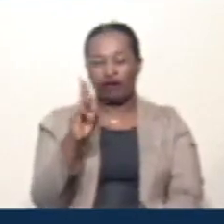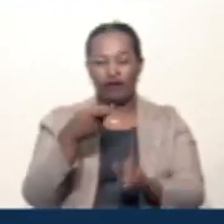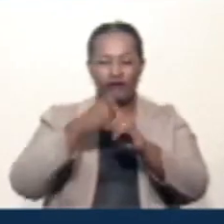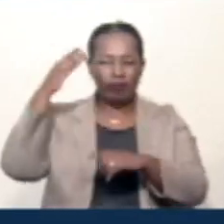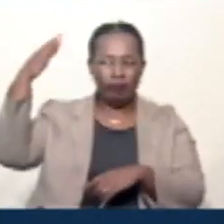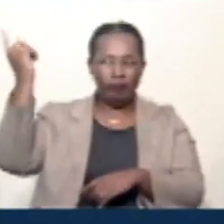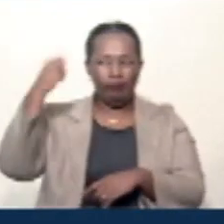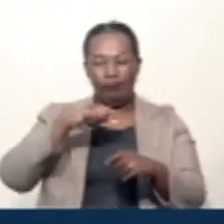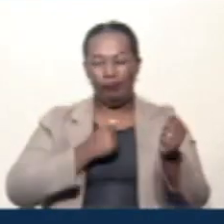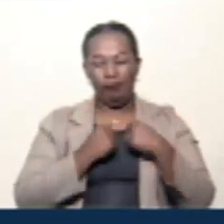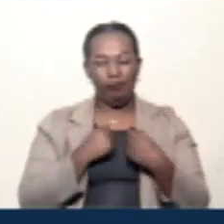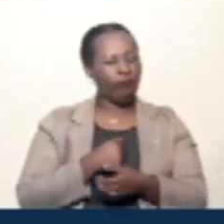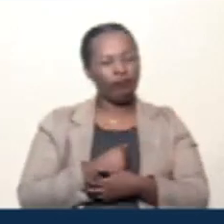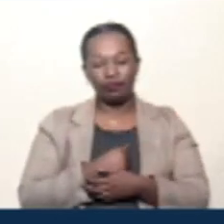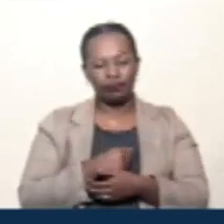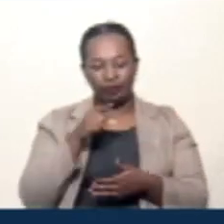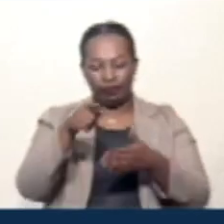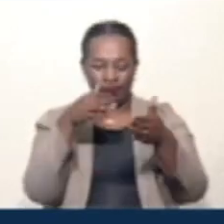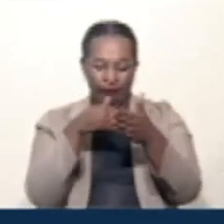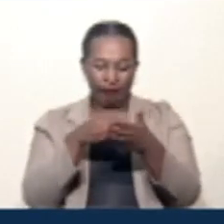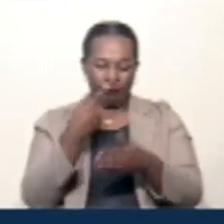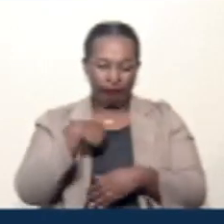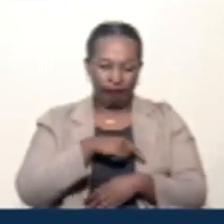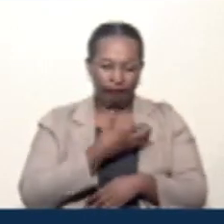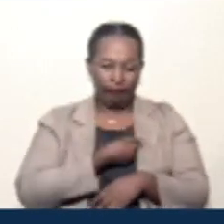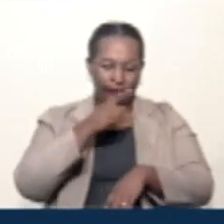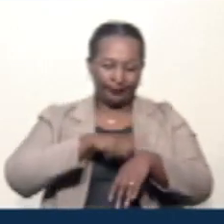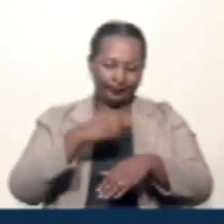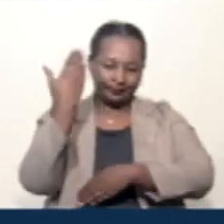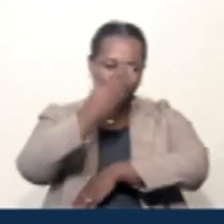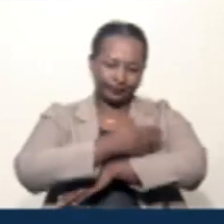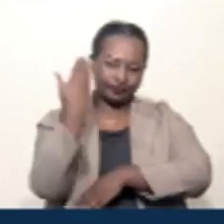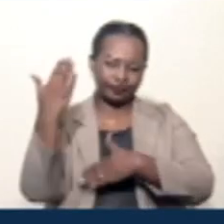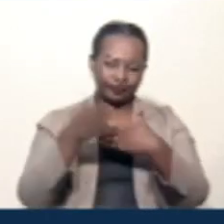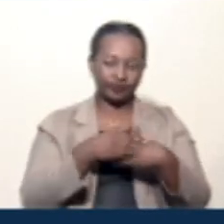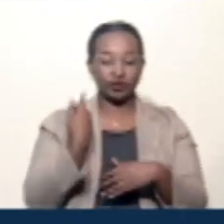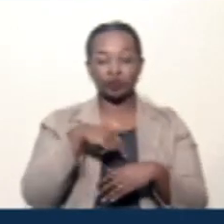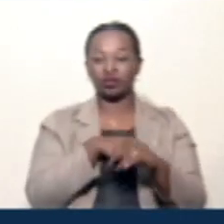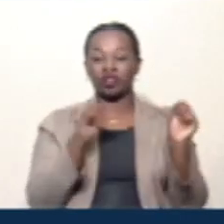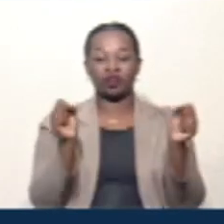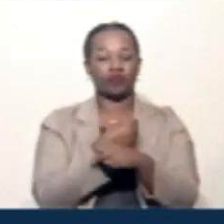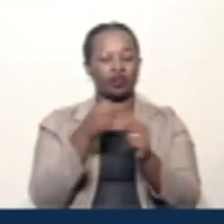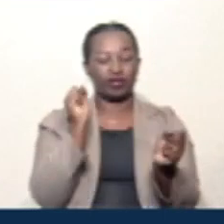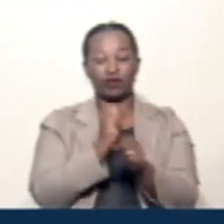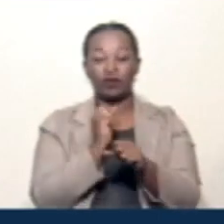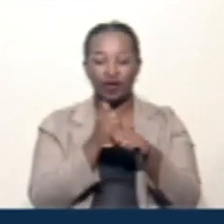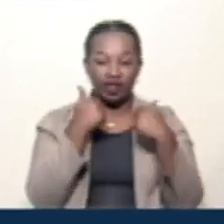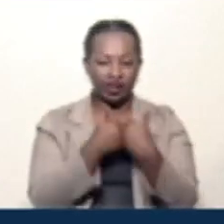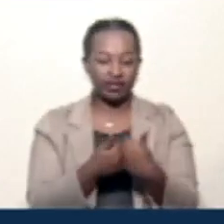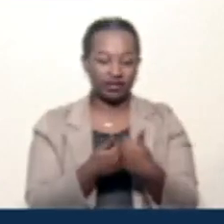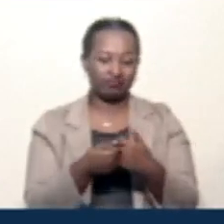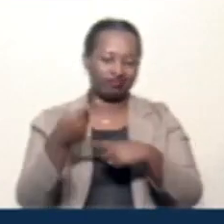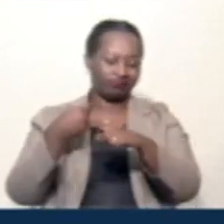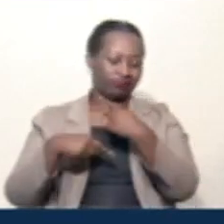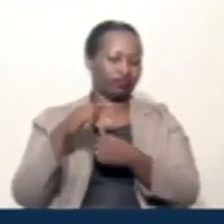Rwanda. Nyine nizo mbogamizi twagize igihe imipaka yari ifunzwe, ntabwo twabashaga gukora neza, mbese